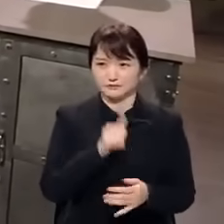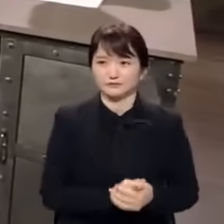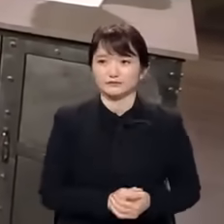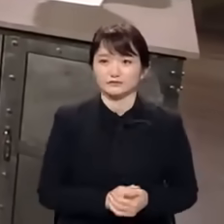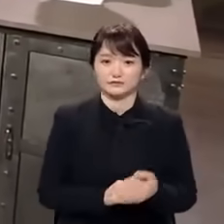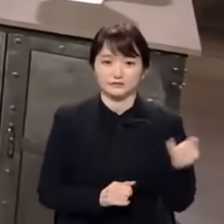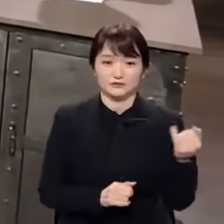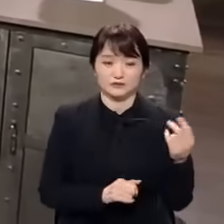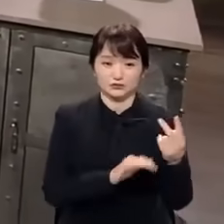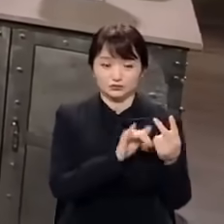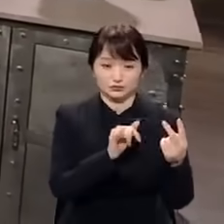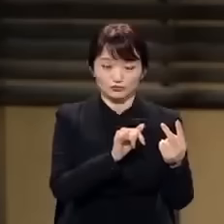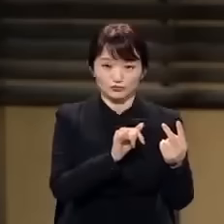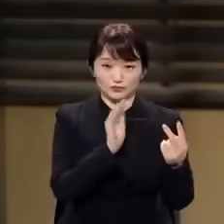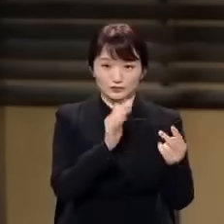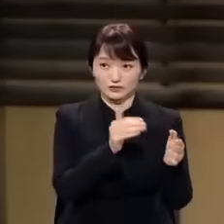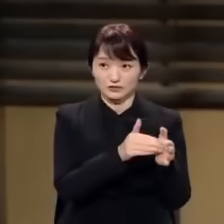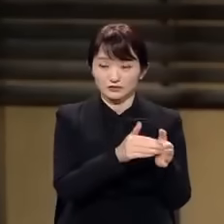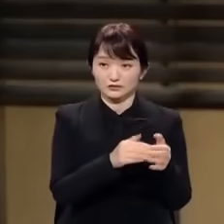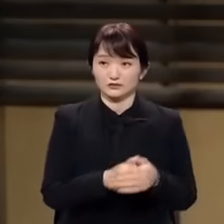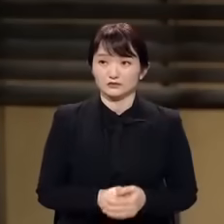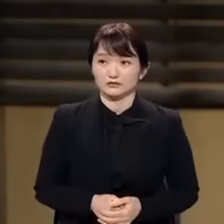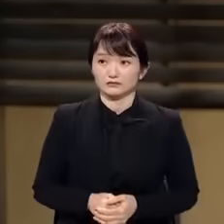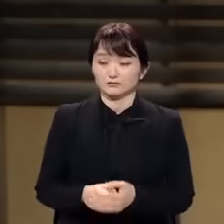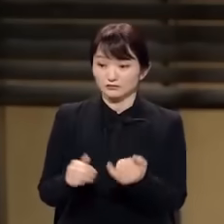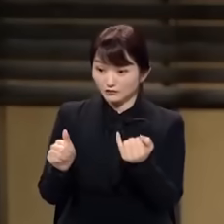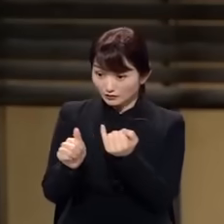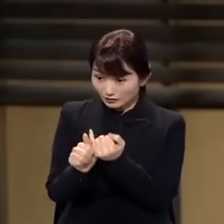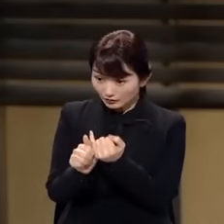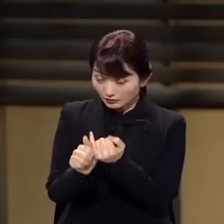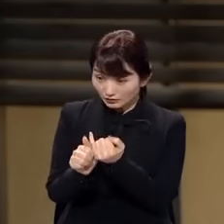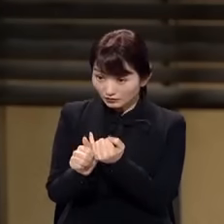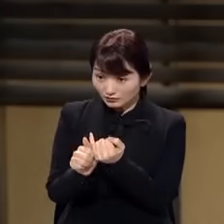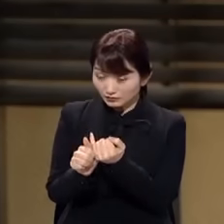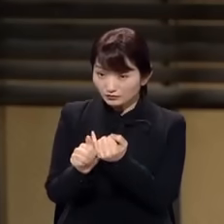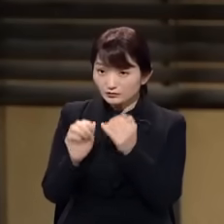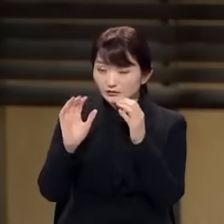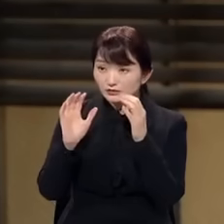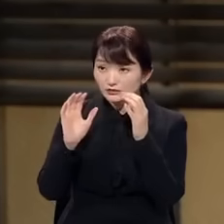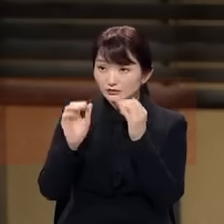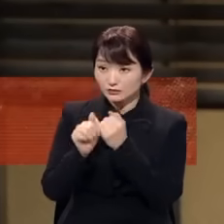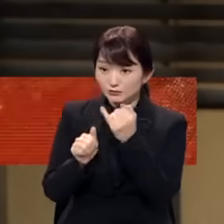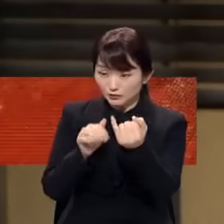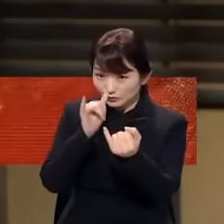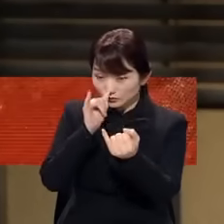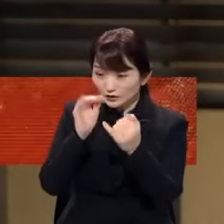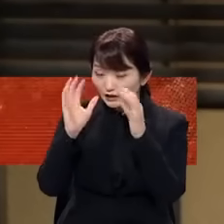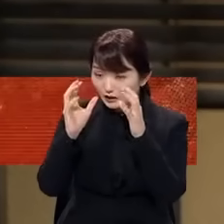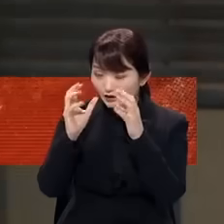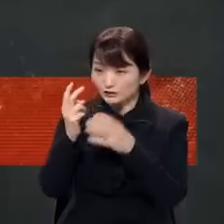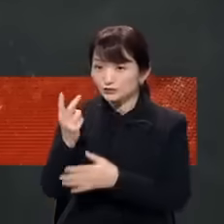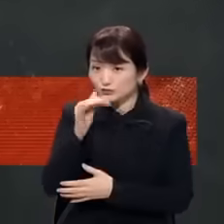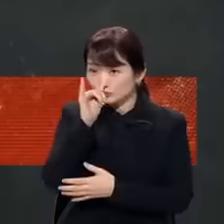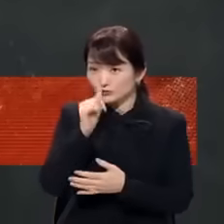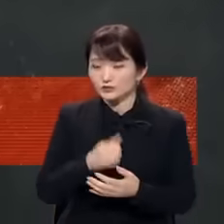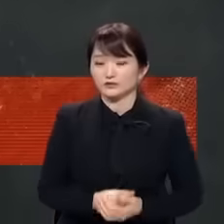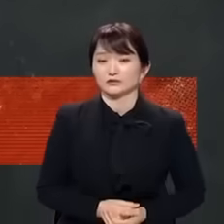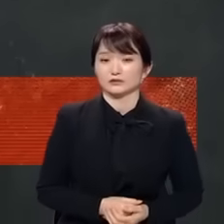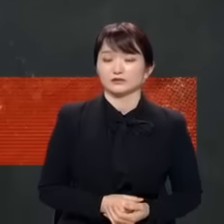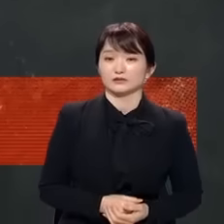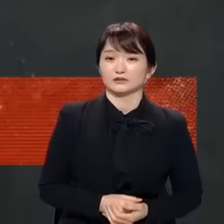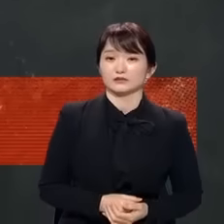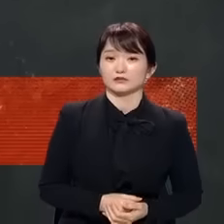두 명의 얘기로 끝일 줄 알았더니 네. 결혼해서 애가 둘이는 또 심지어 유부남이네요. 아 그 진짜 그러니까 일단, 아내도 있네요. 그럼. 일단은 기본이 3달이네요